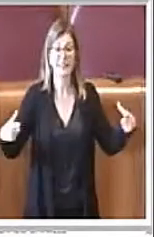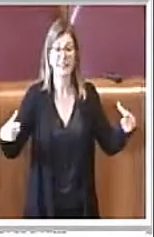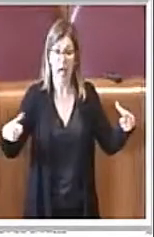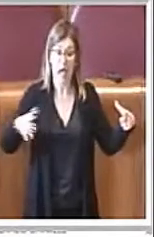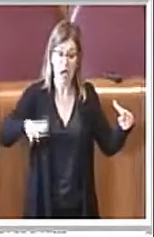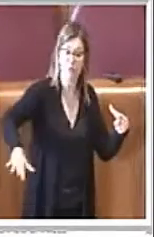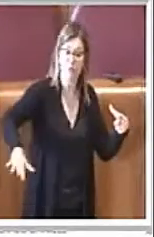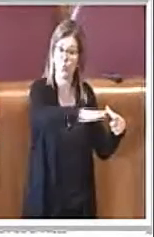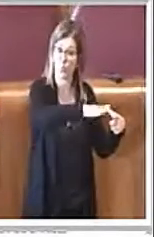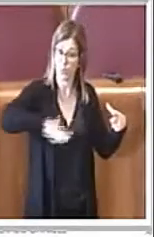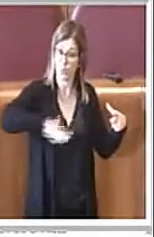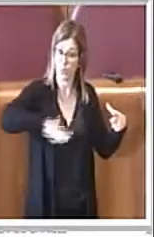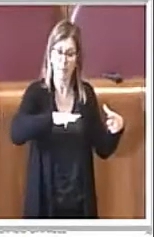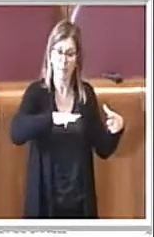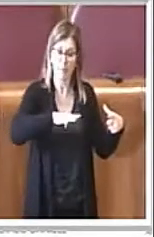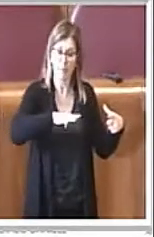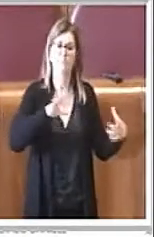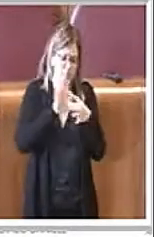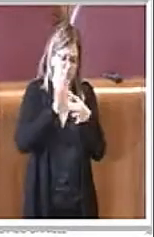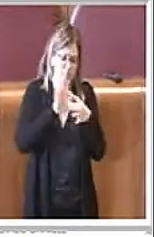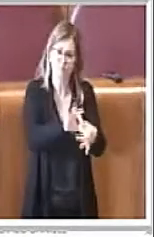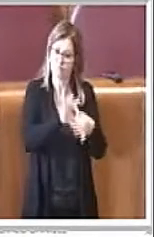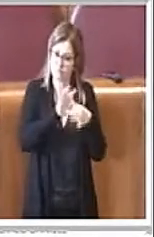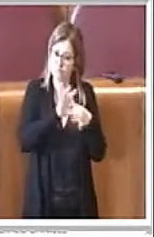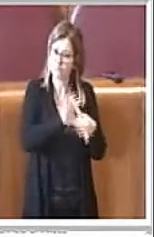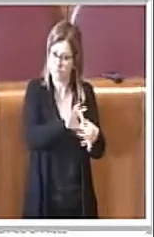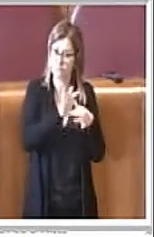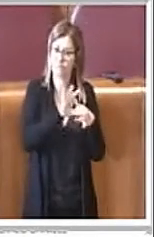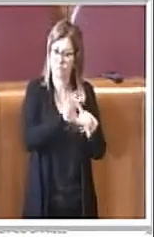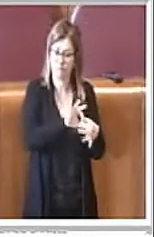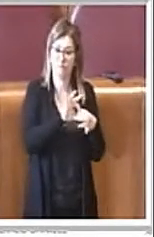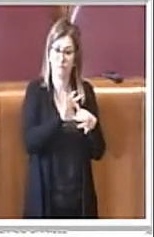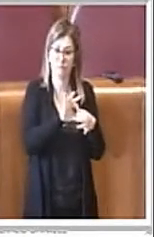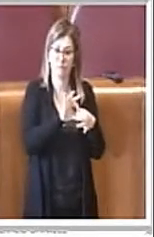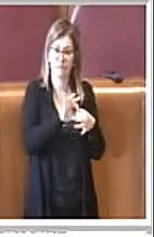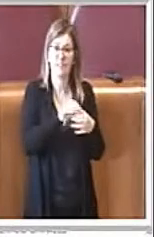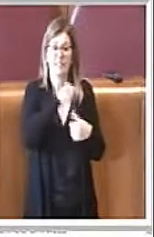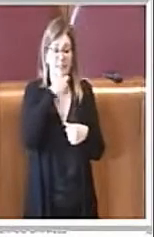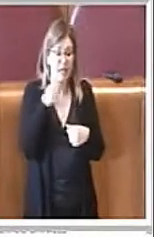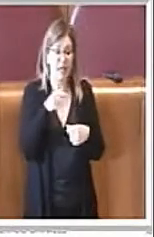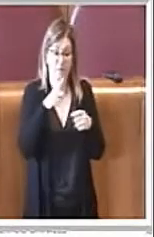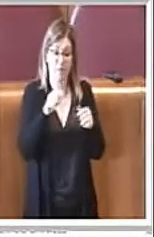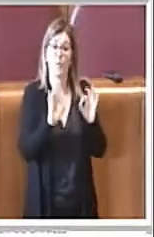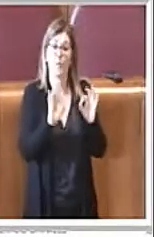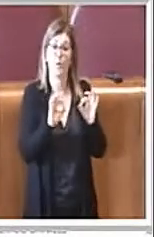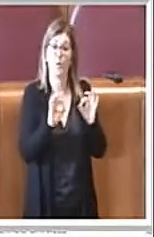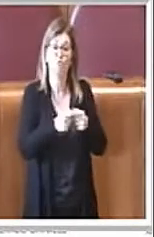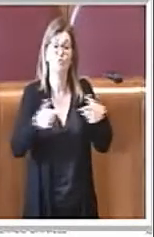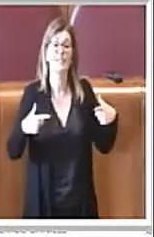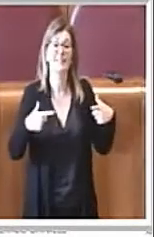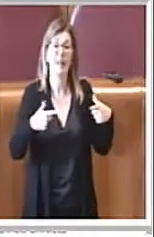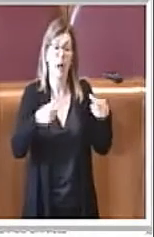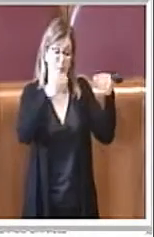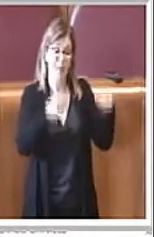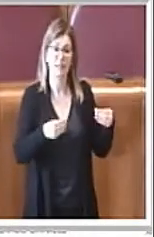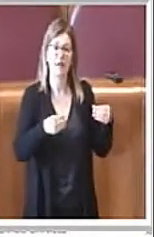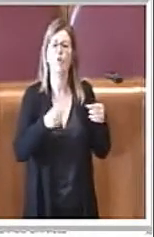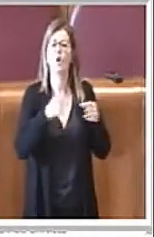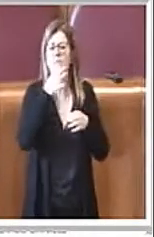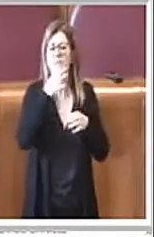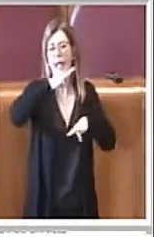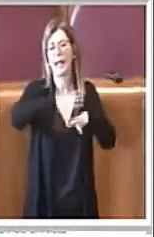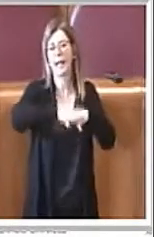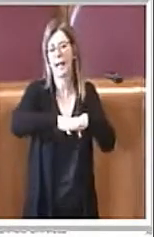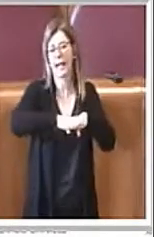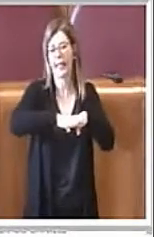principi connessi e collegati al concetto del modello organizzativo della città piattaforma. E noi